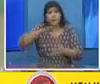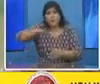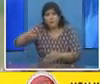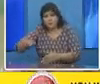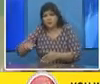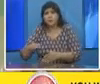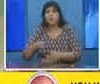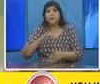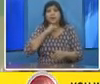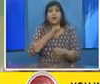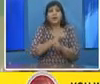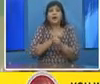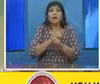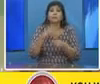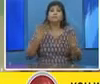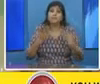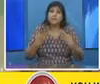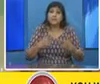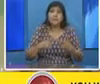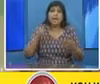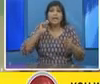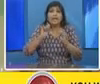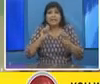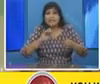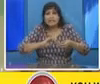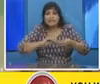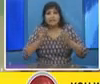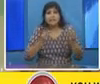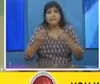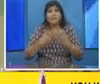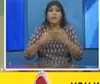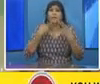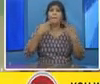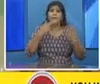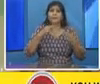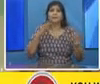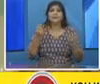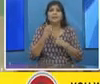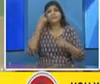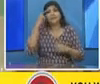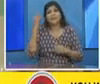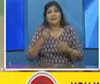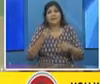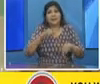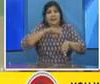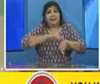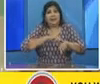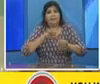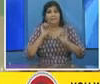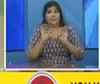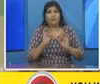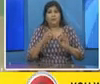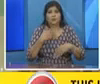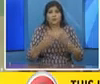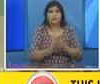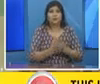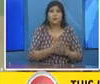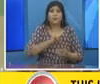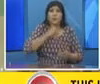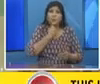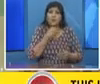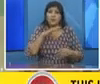बचपन युवा काल की बातों को और आसानी से समझ पाएंगे। ये बेहतरीन मौका है कि